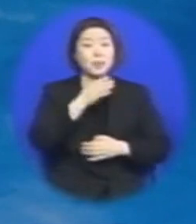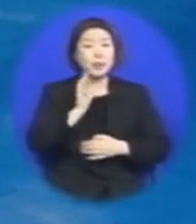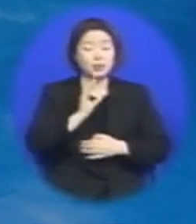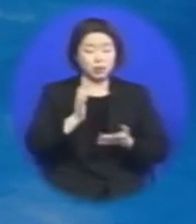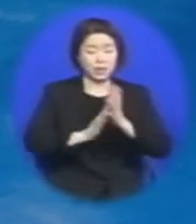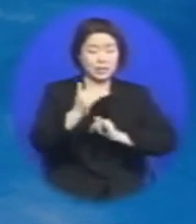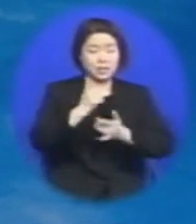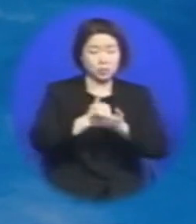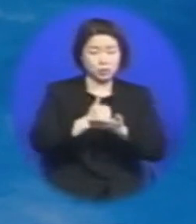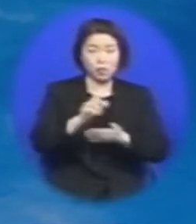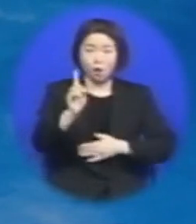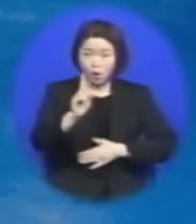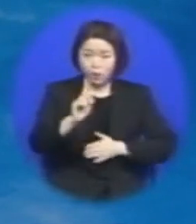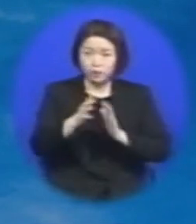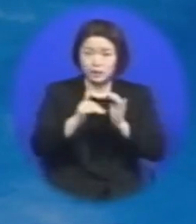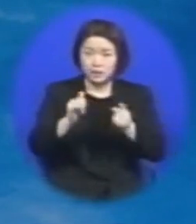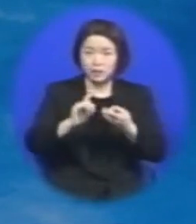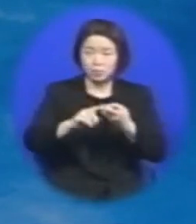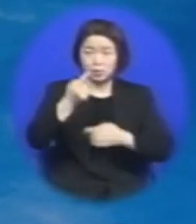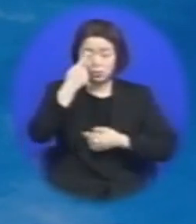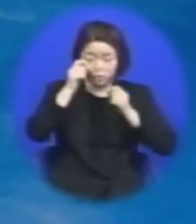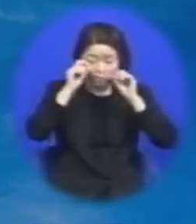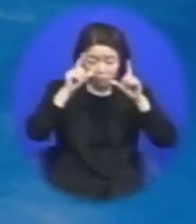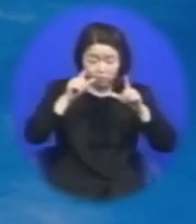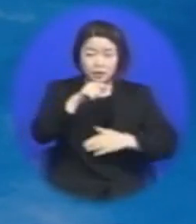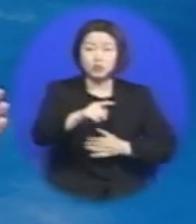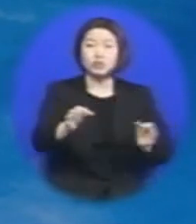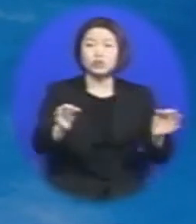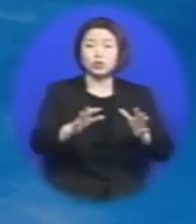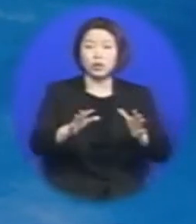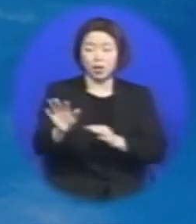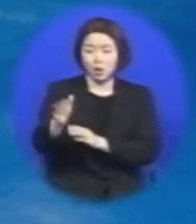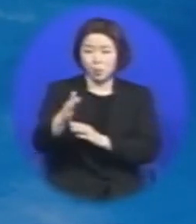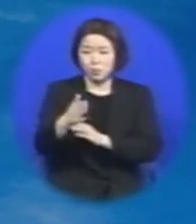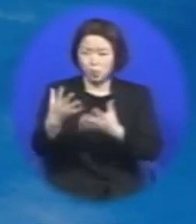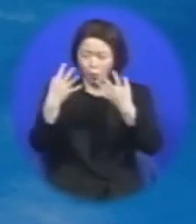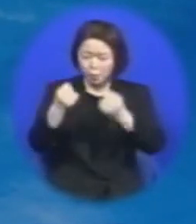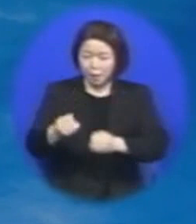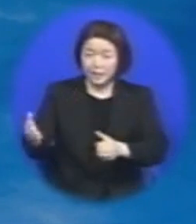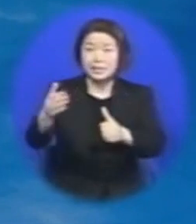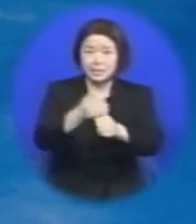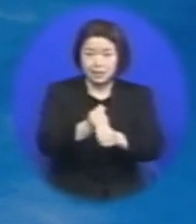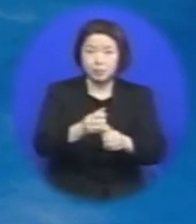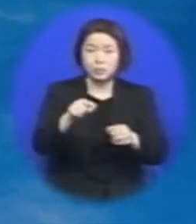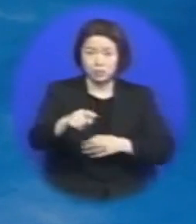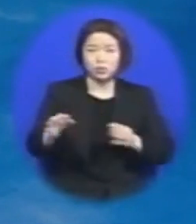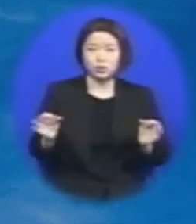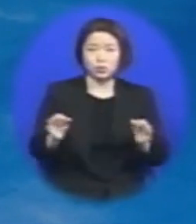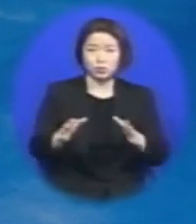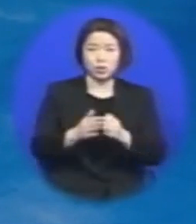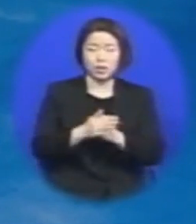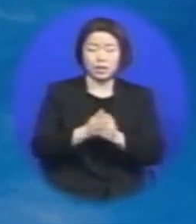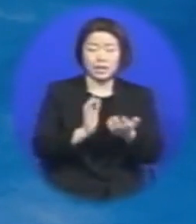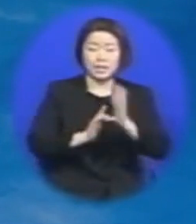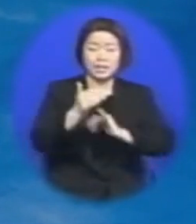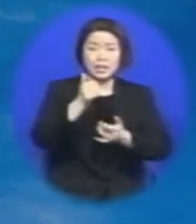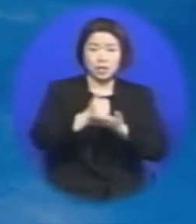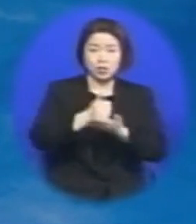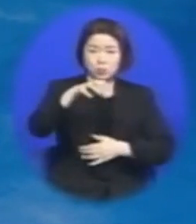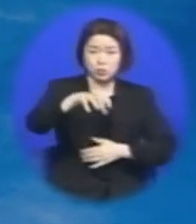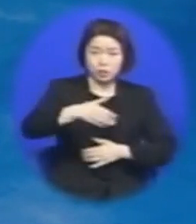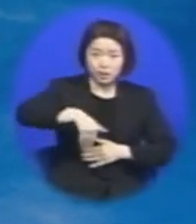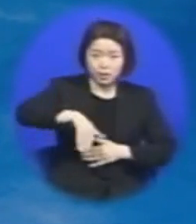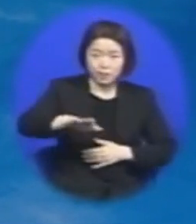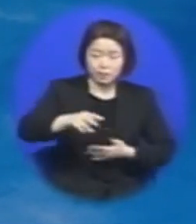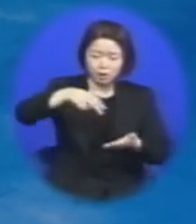어떤 분인지 그가 눈이 뜨이는 그 순간에 고기를 많이 잡은 순간입니다 그는 예수님께 나아가서 무릎을